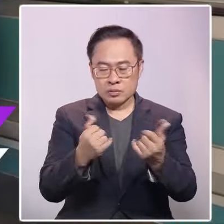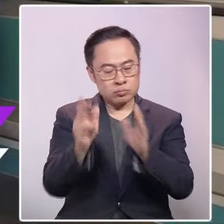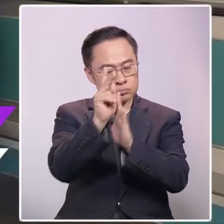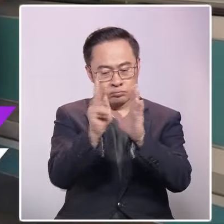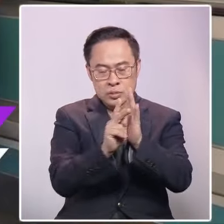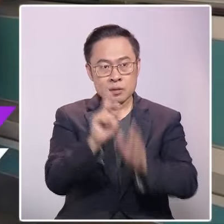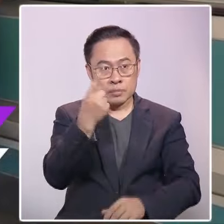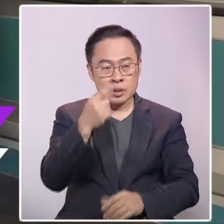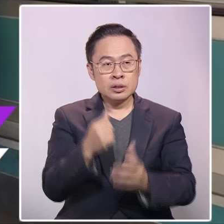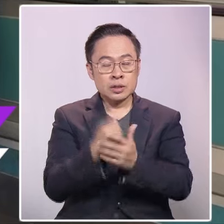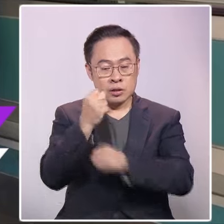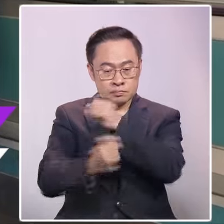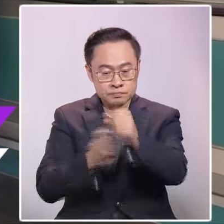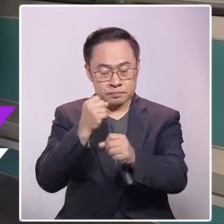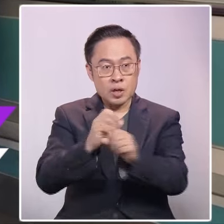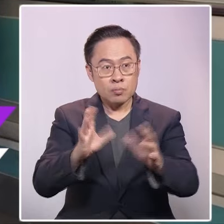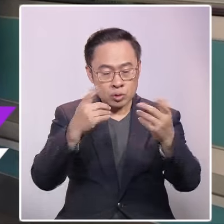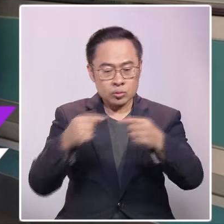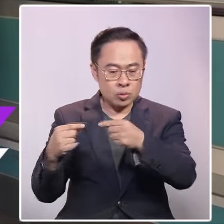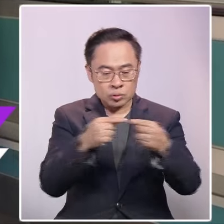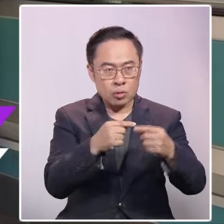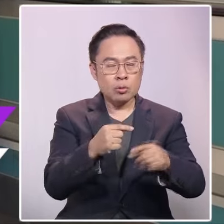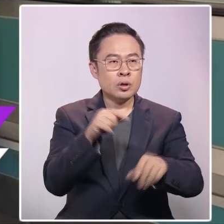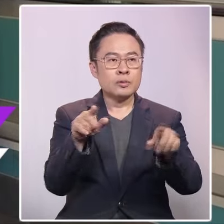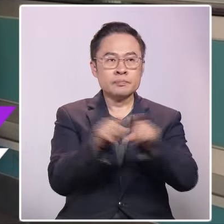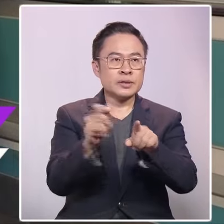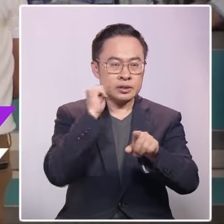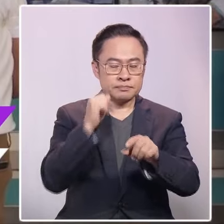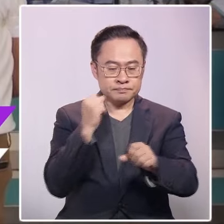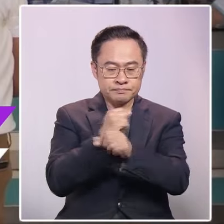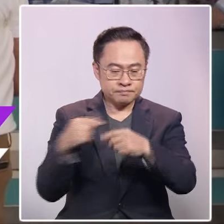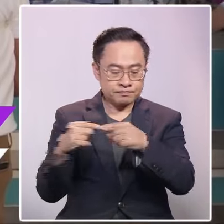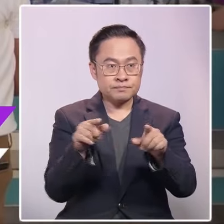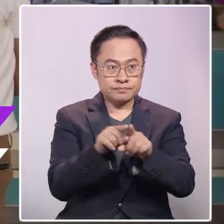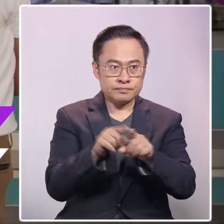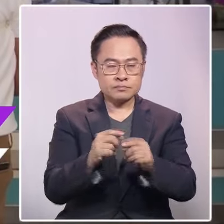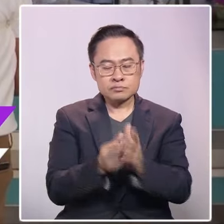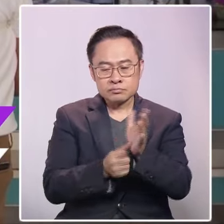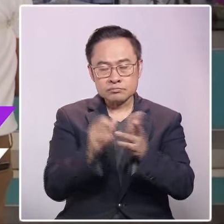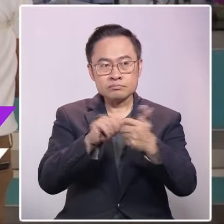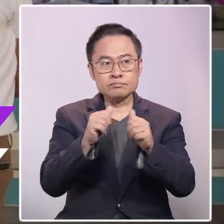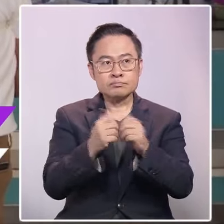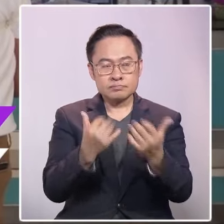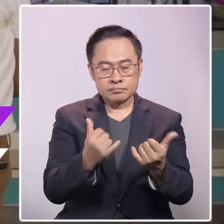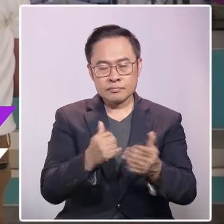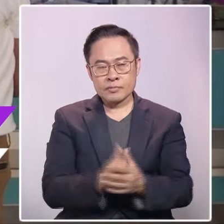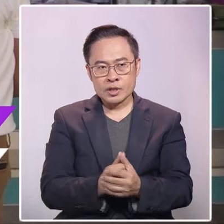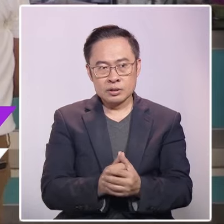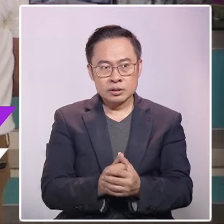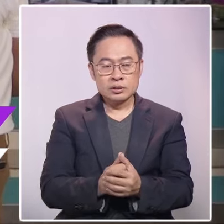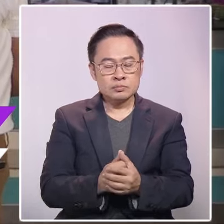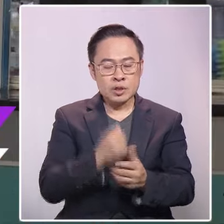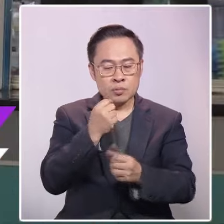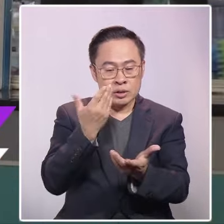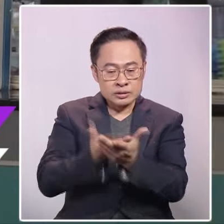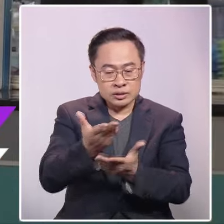ประกันเนี่ยต้องต่ออายุการประกันสุขภาพให้เท่ากับจำนวนเวลาของการทำประกันชีวิตจึงจะช่วยแก้ไขปัญหาตรงนี้เนี่ยได้กันไป